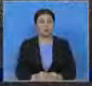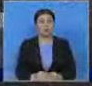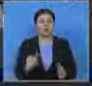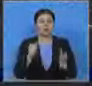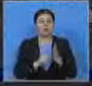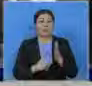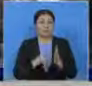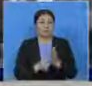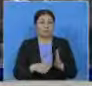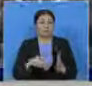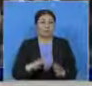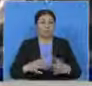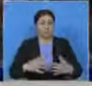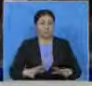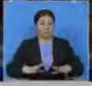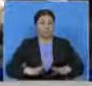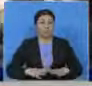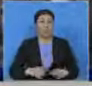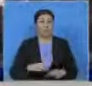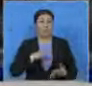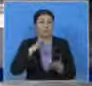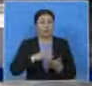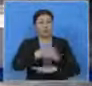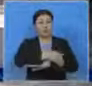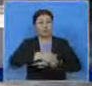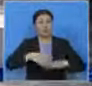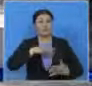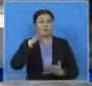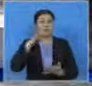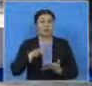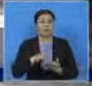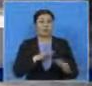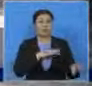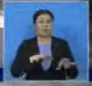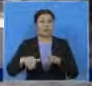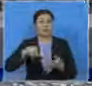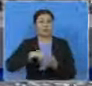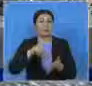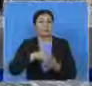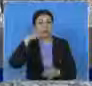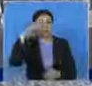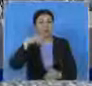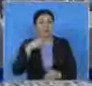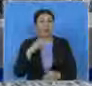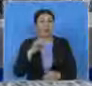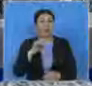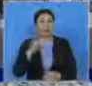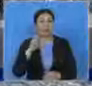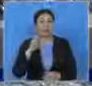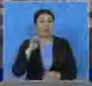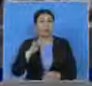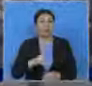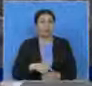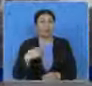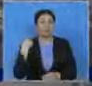60 всадников и их кони проскакали по центральным проспектам города. В мероприятии участвовали казахская, карабаирская, английская,